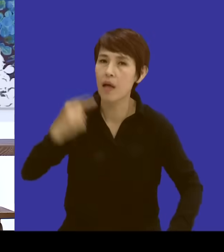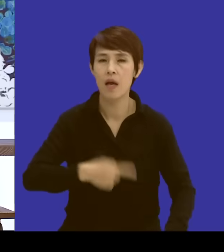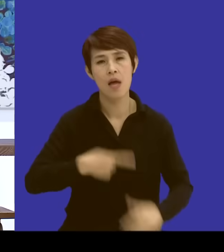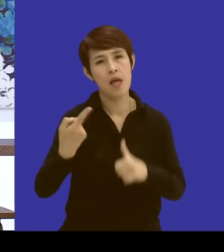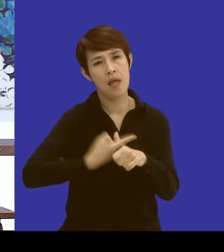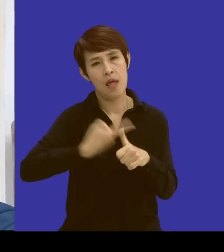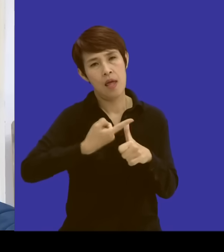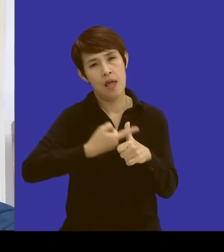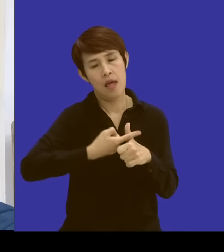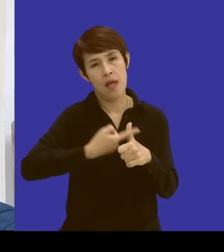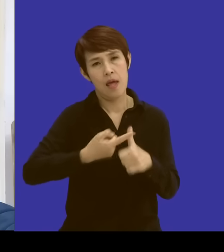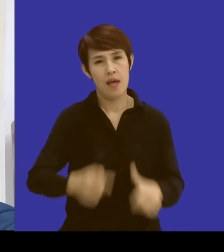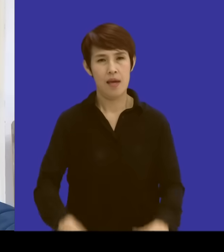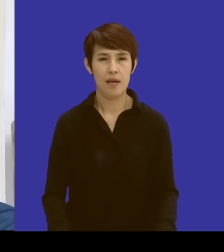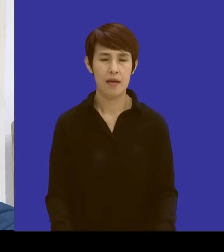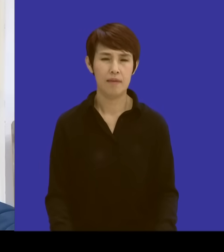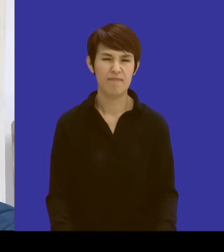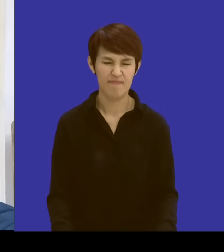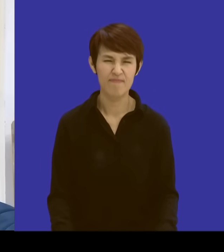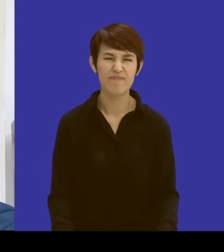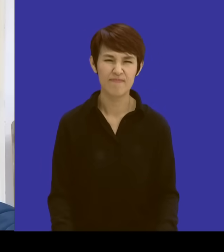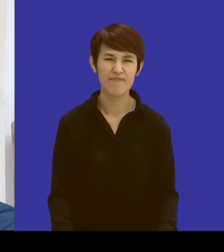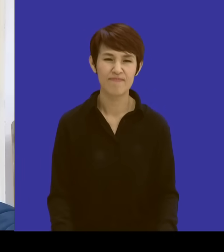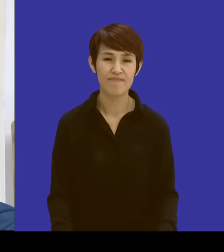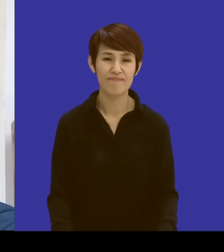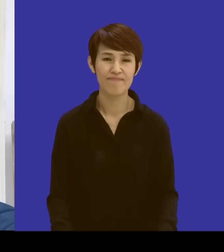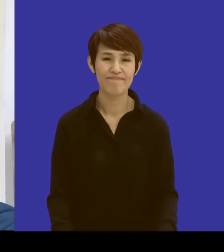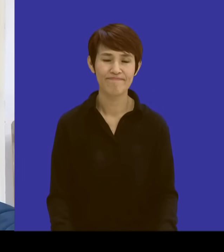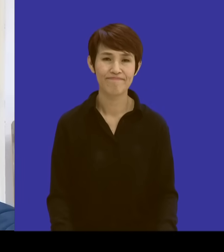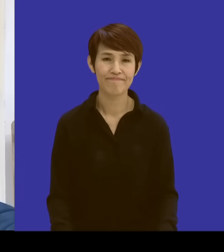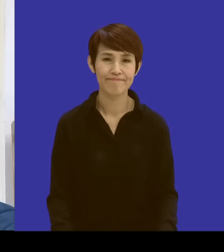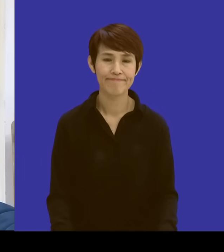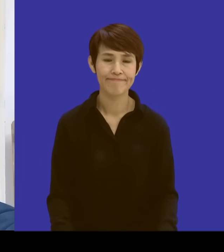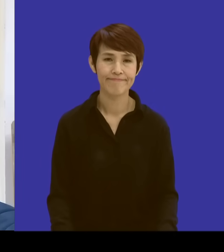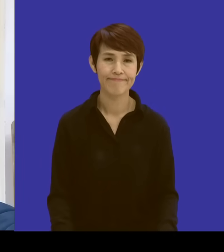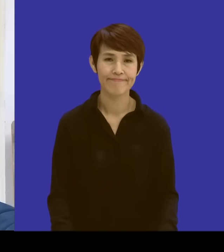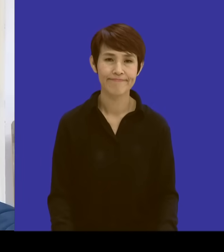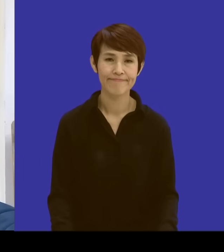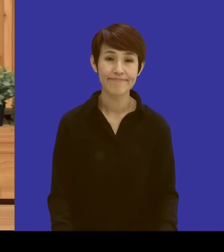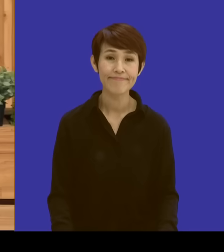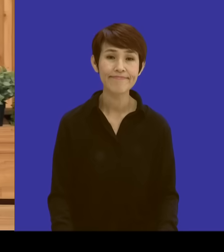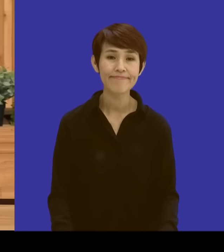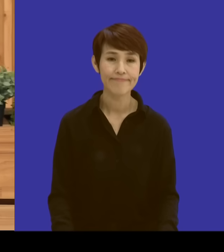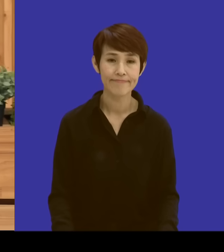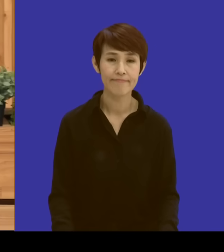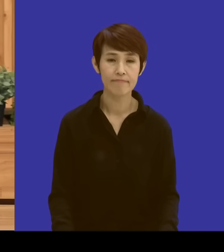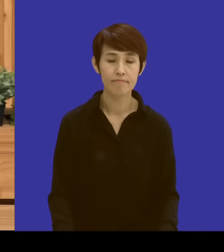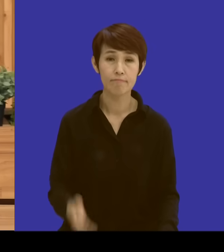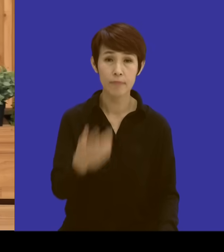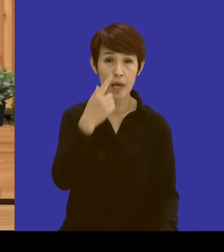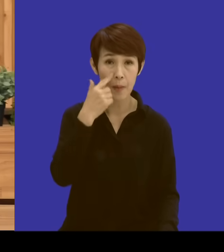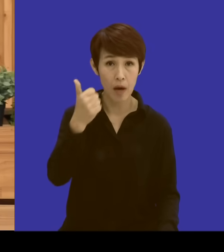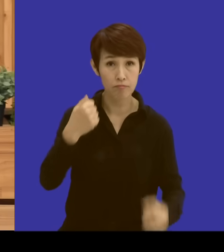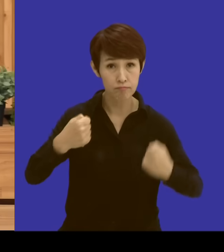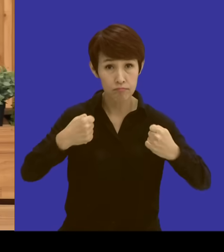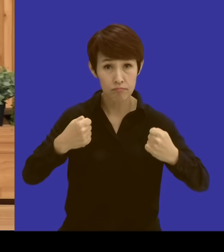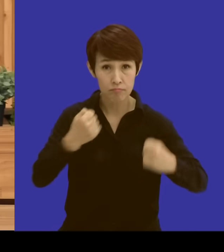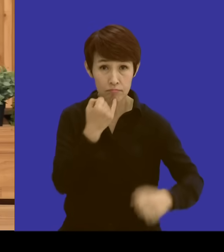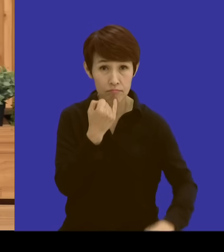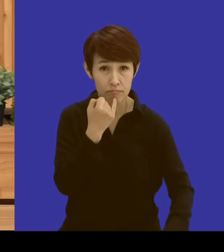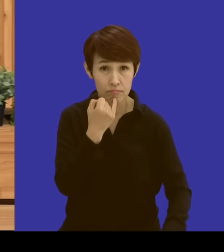힘들어요. 예, 힘들죠. 그런 것들이 있었을 것 같아요. 예. 총체적으로는. 그러면 이제 아버님은